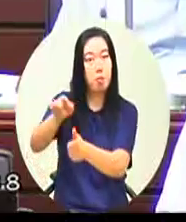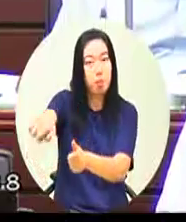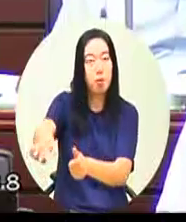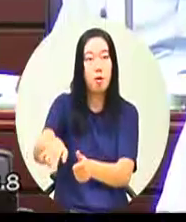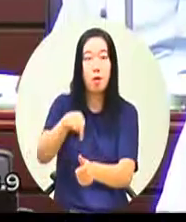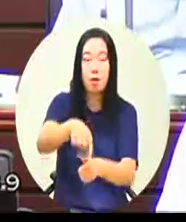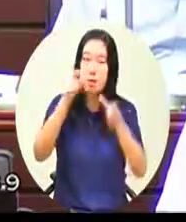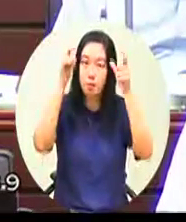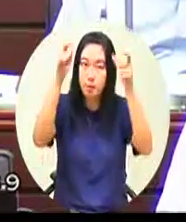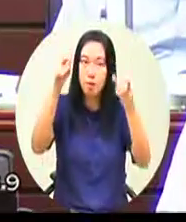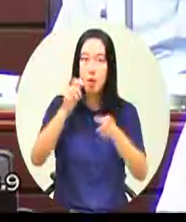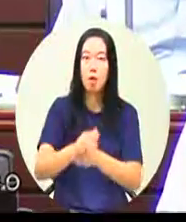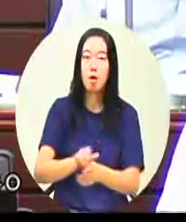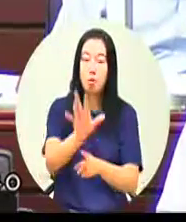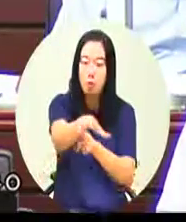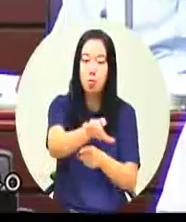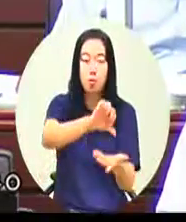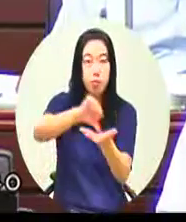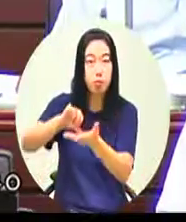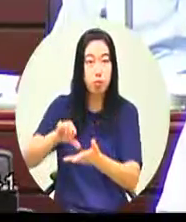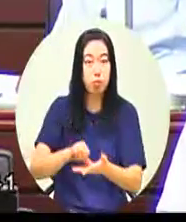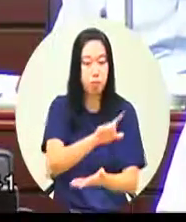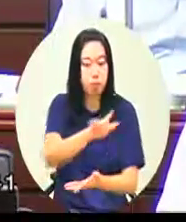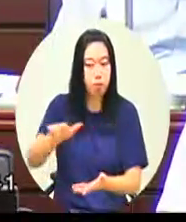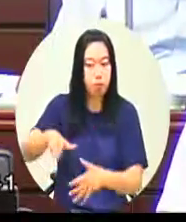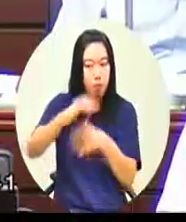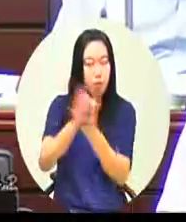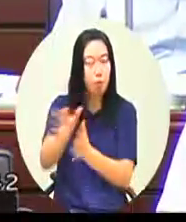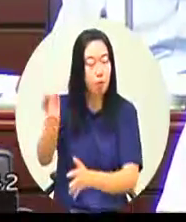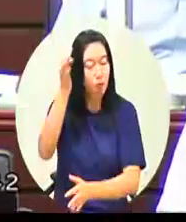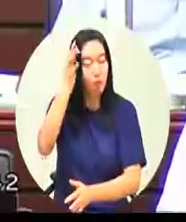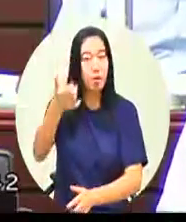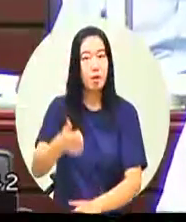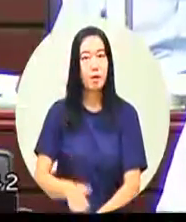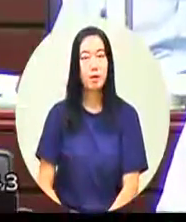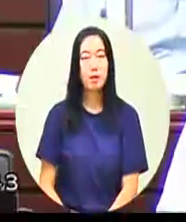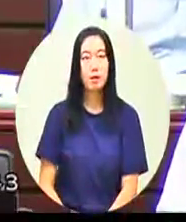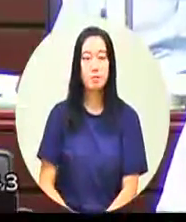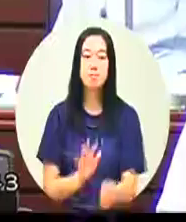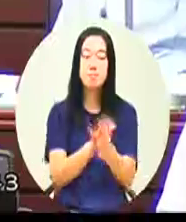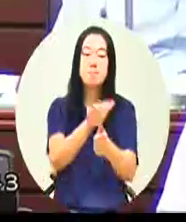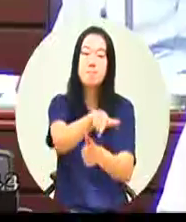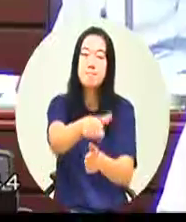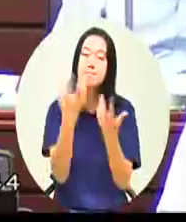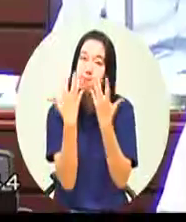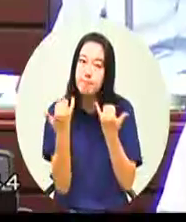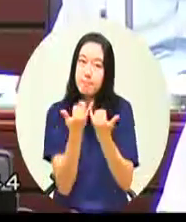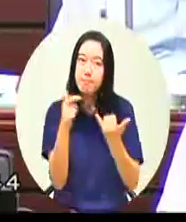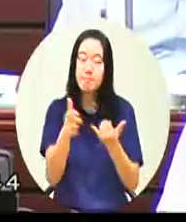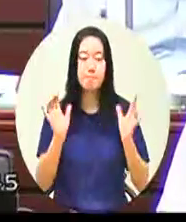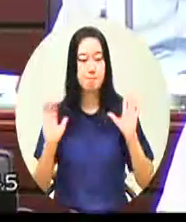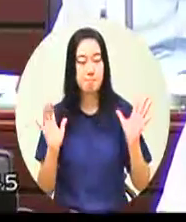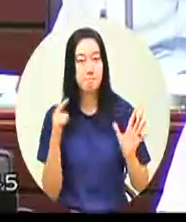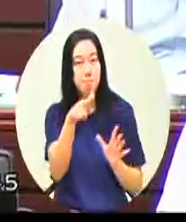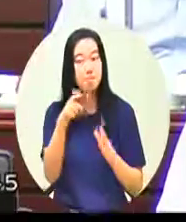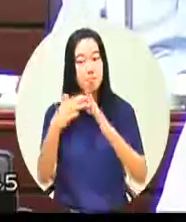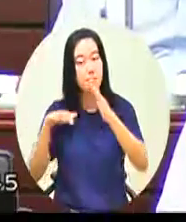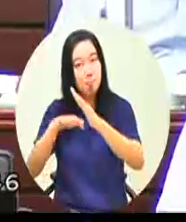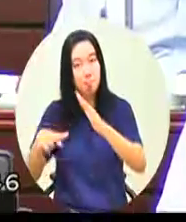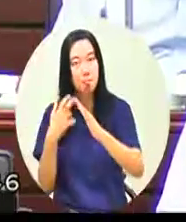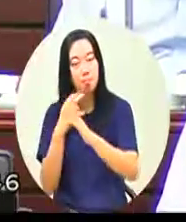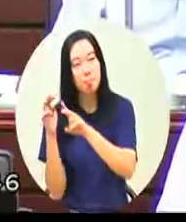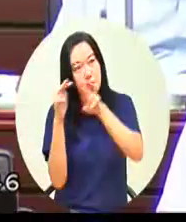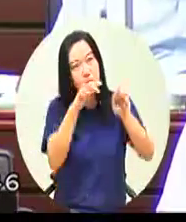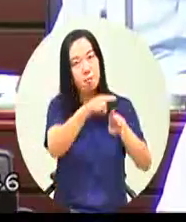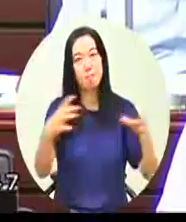业的一些产品呢。啊，安尼，让一个小囡仔熟悉安尼在地食材，让伊的家庭、伊的士大人下代共